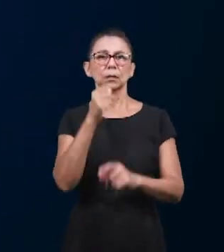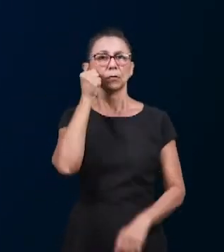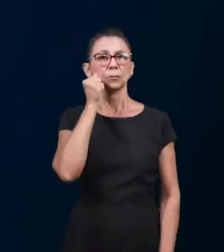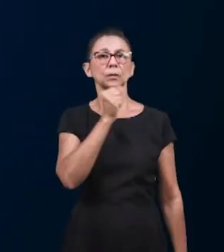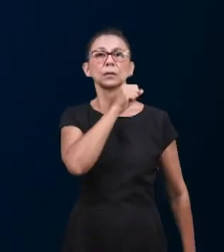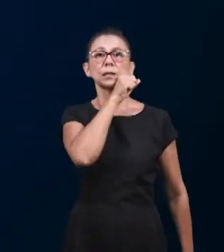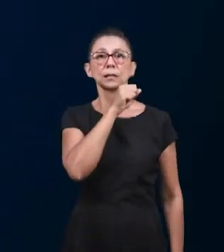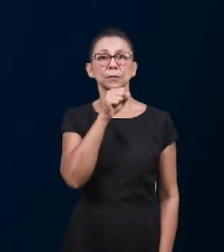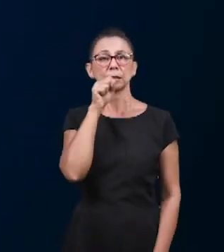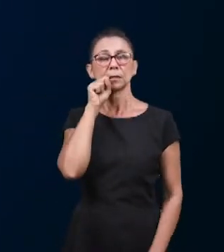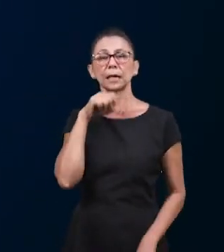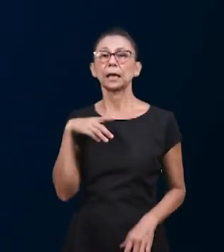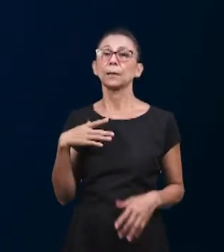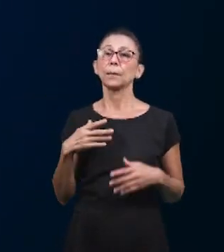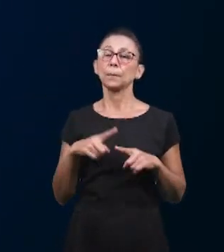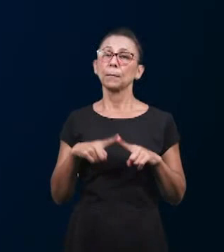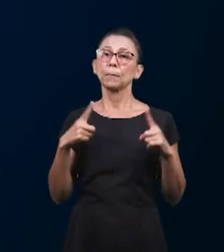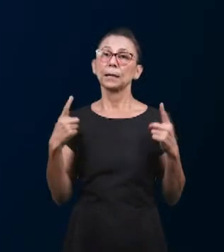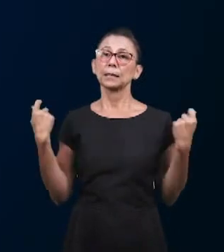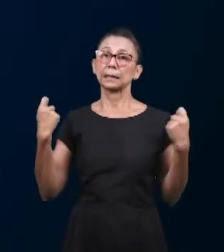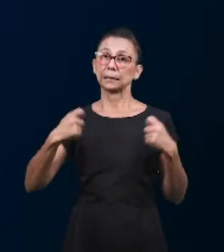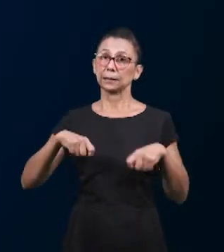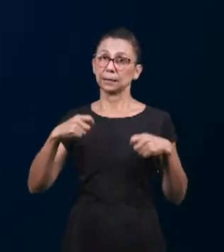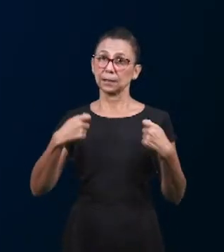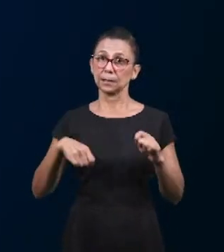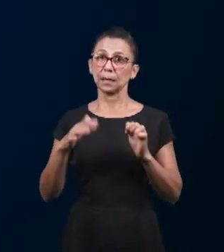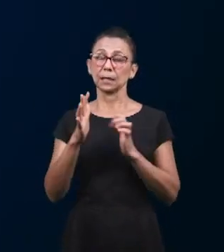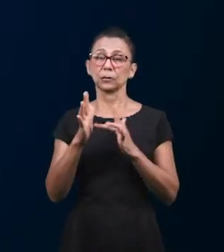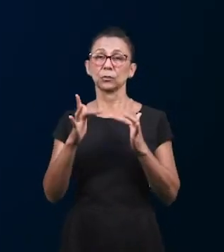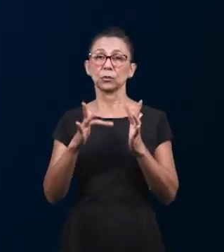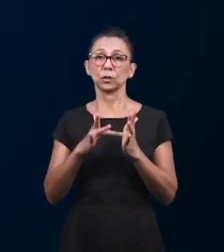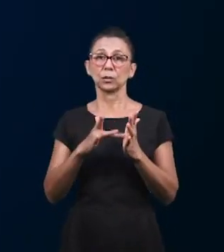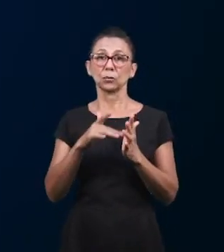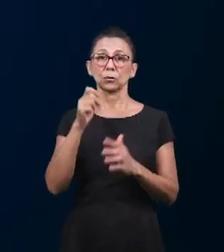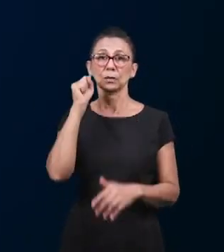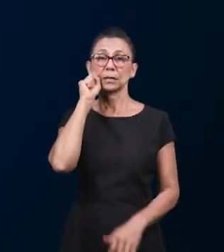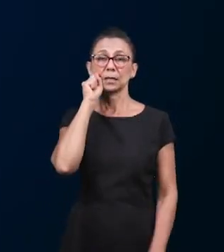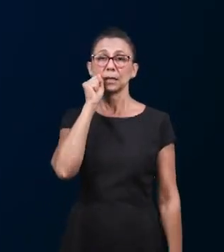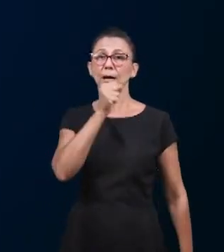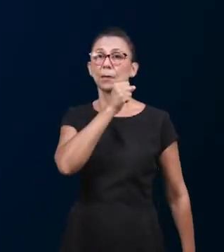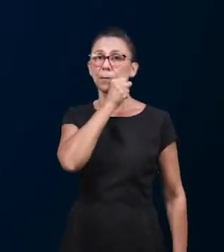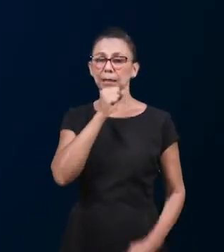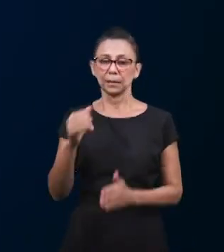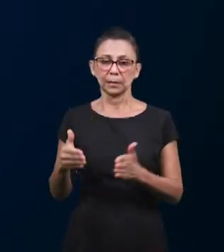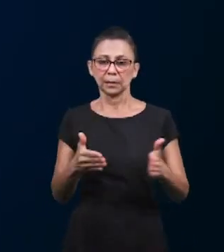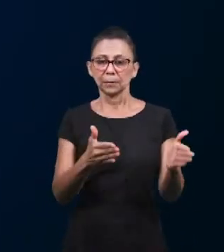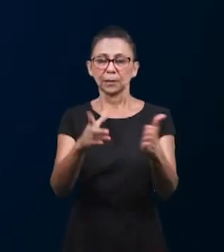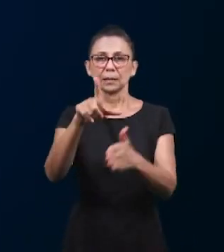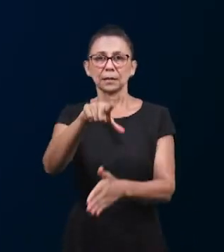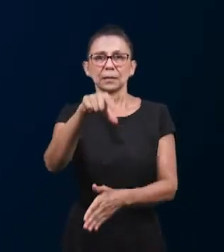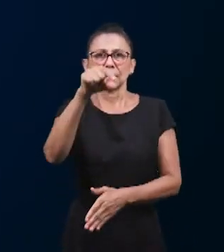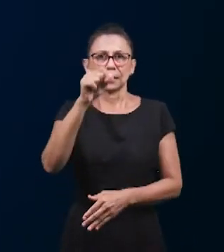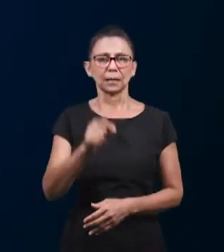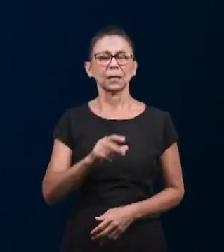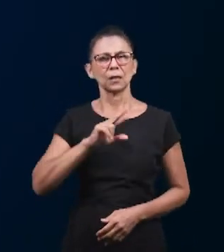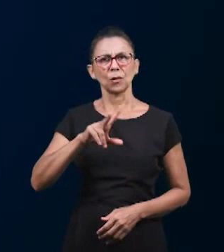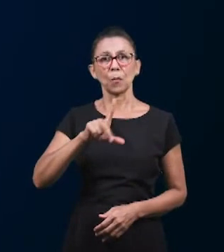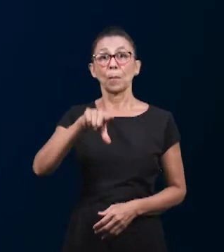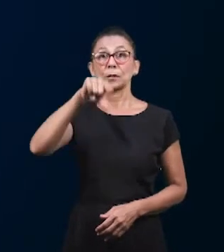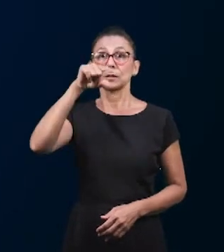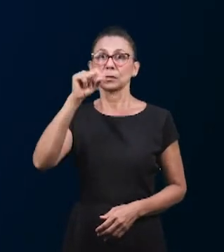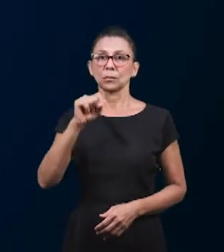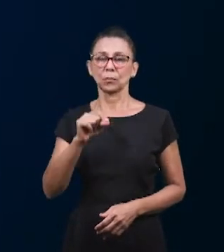era-lhe necessário passar por Samaria. Não era uma opção, estava no projeto de Deus. Assim